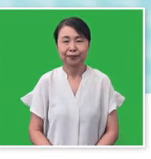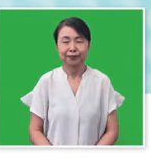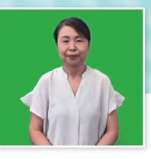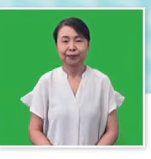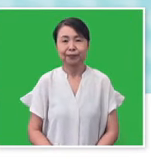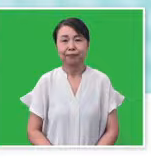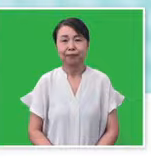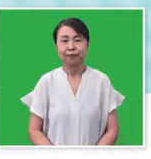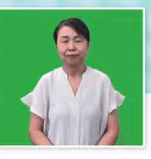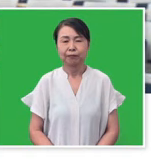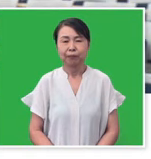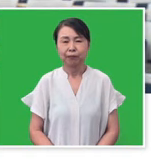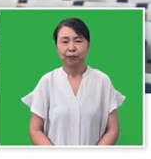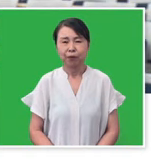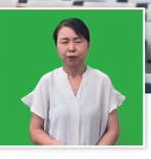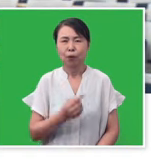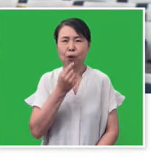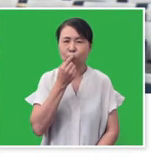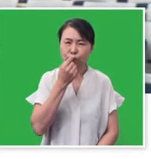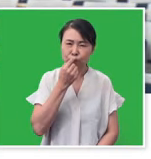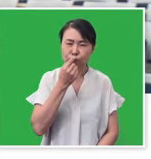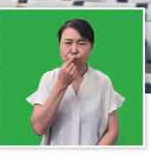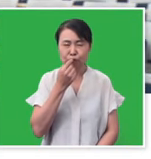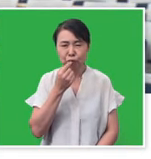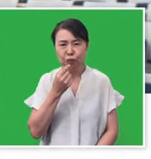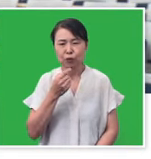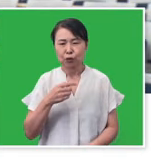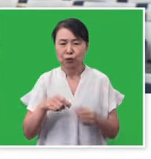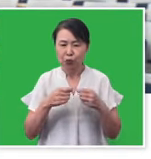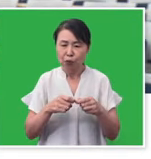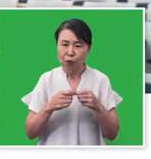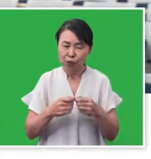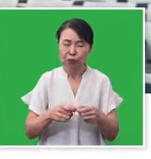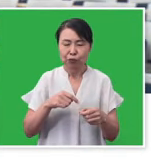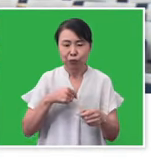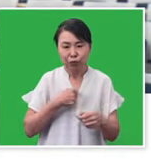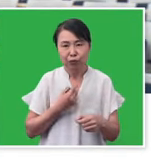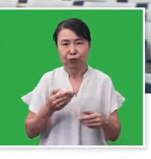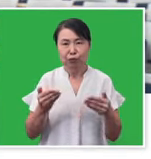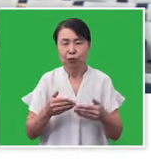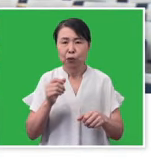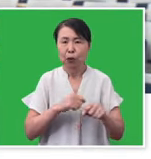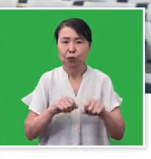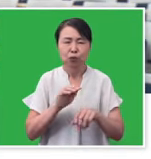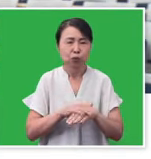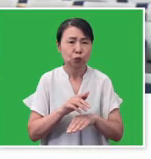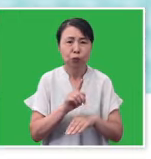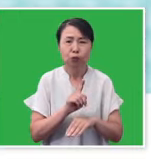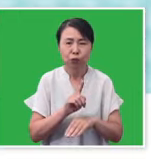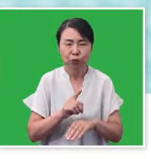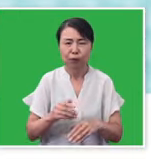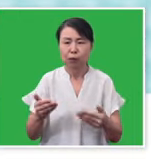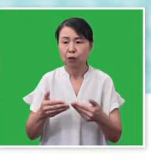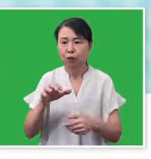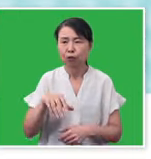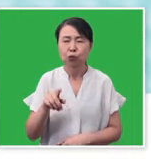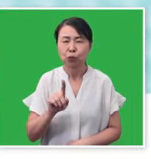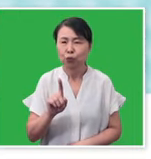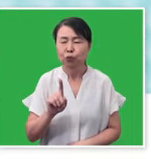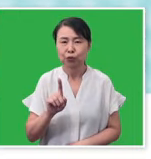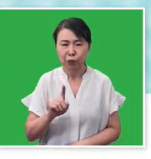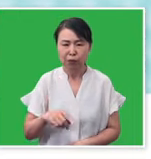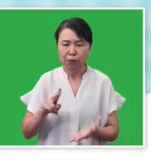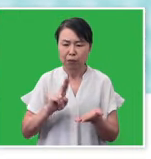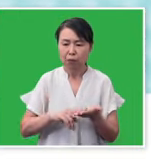と思います。 まだ詳しくどんな感じで就活しようかなとか、どこで働こうかなとか、